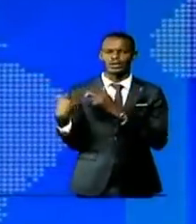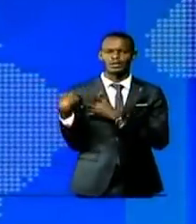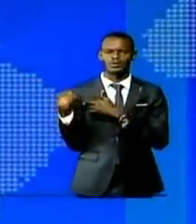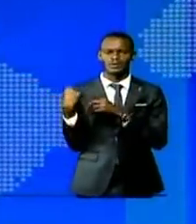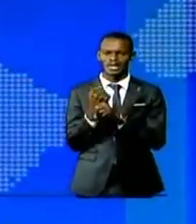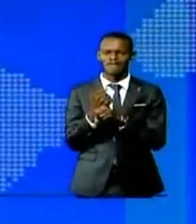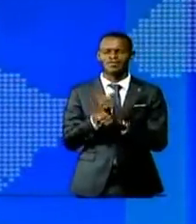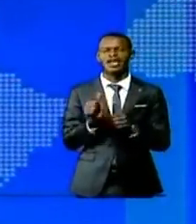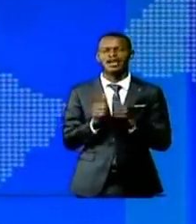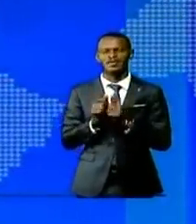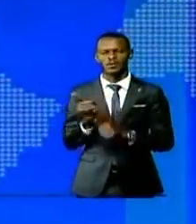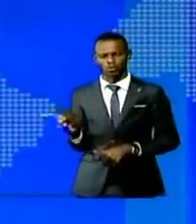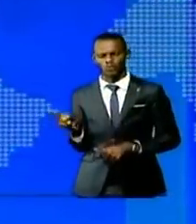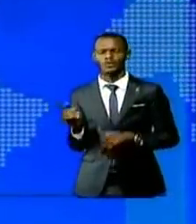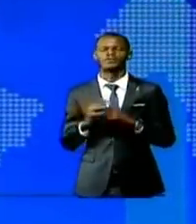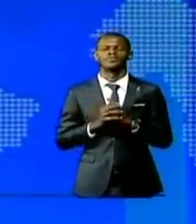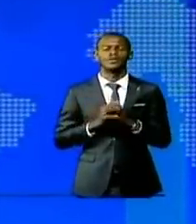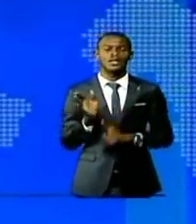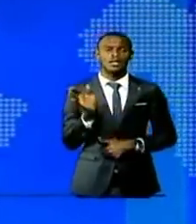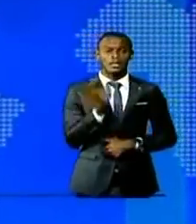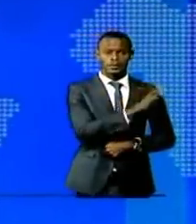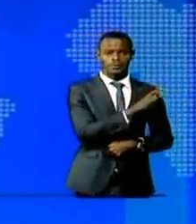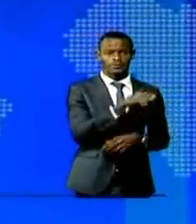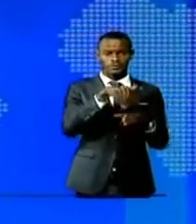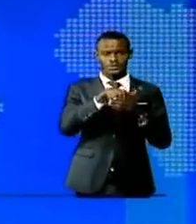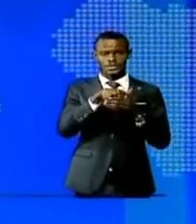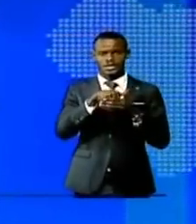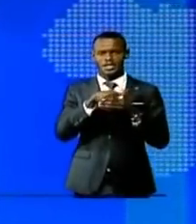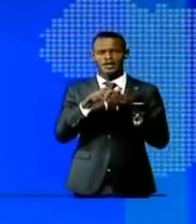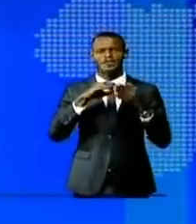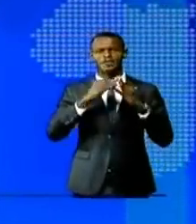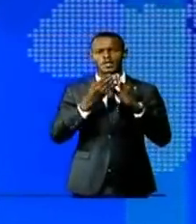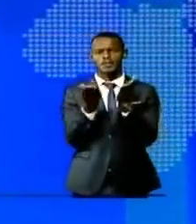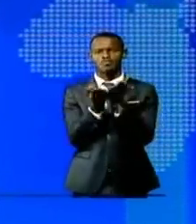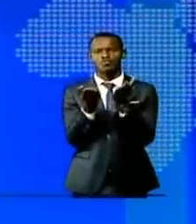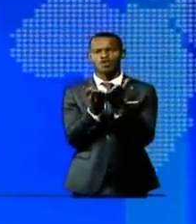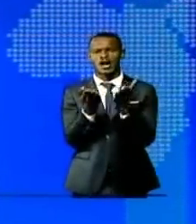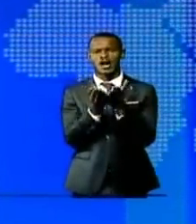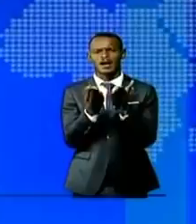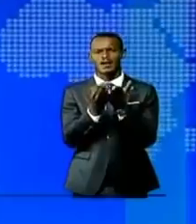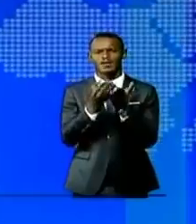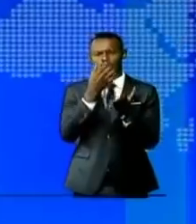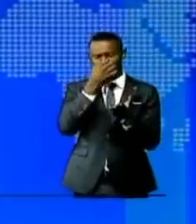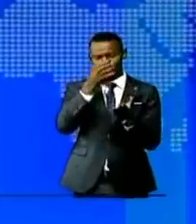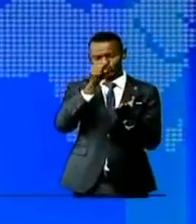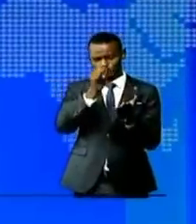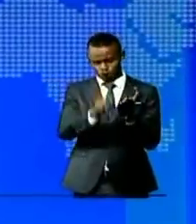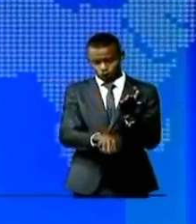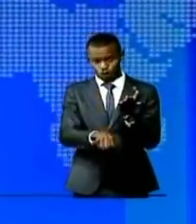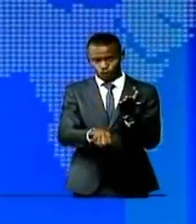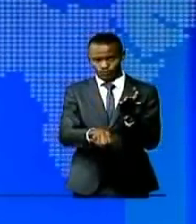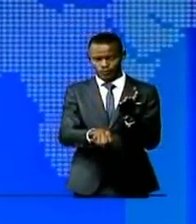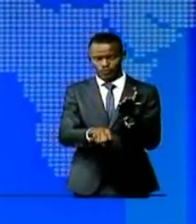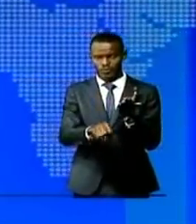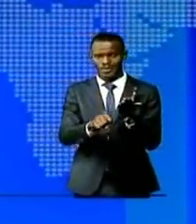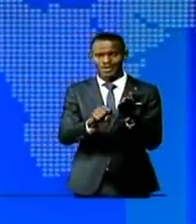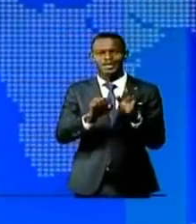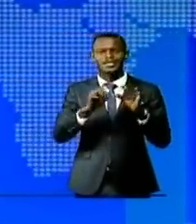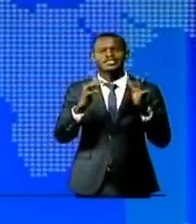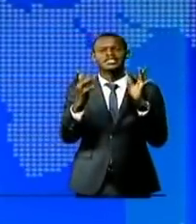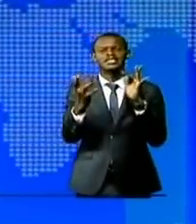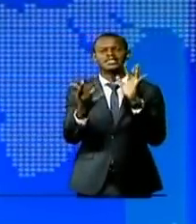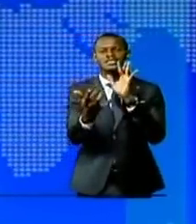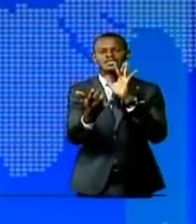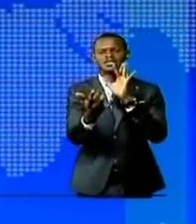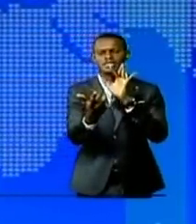À Bukavu, dans le sud Kivu, la radio-télévision nationale congolaise vient de bénéficier d'une assistance pour